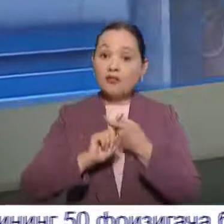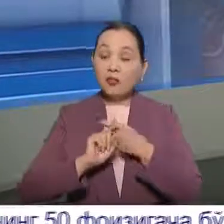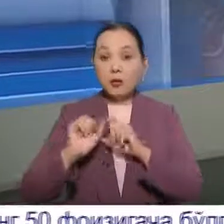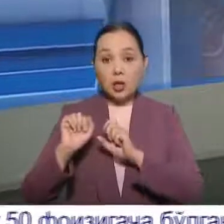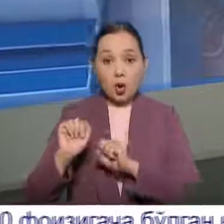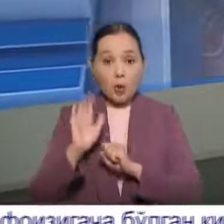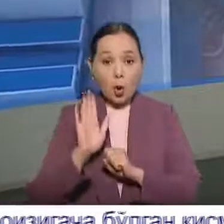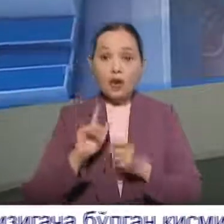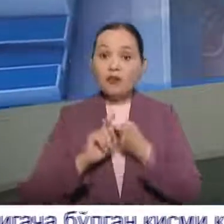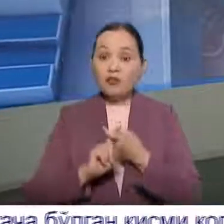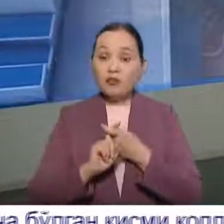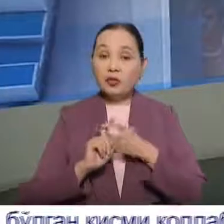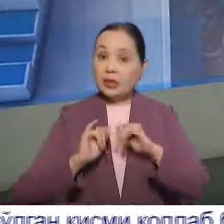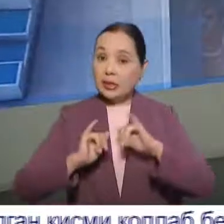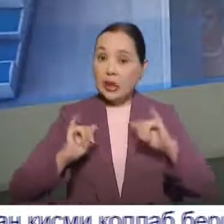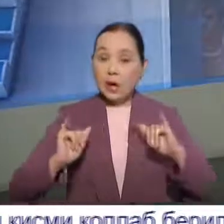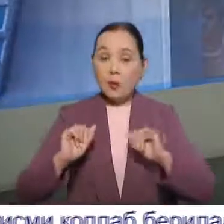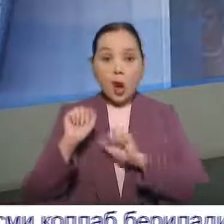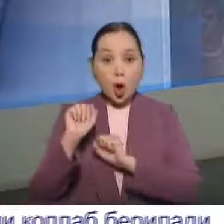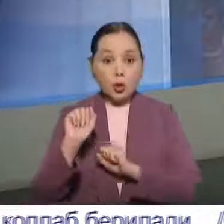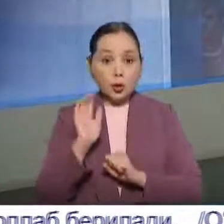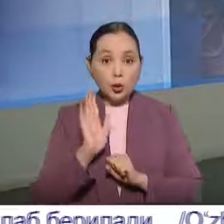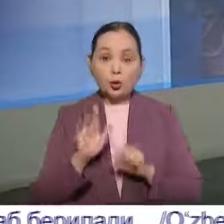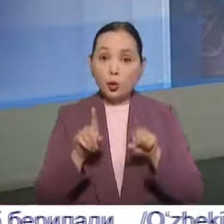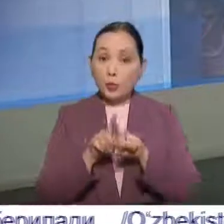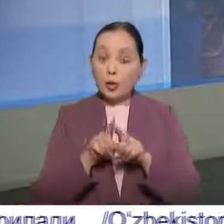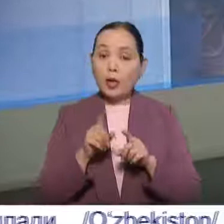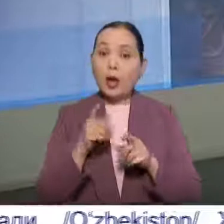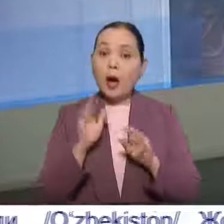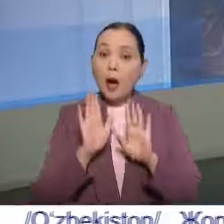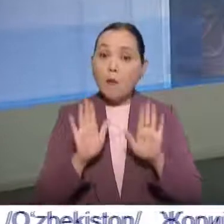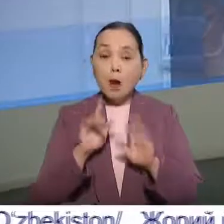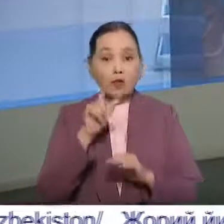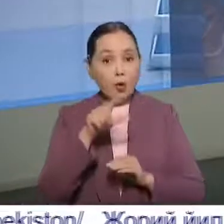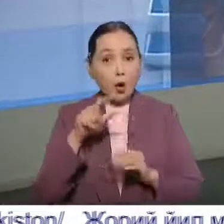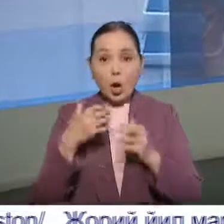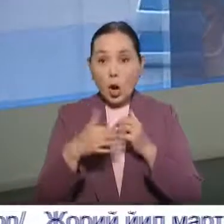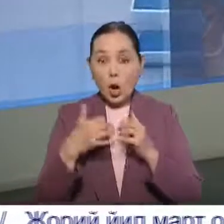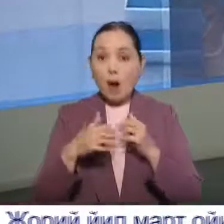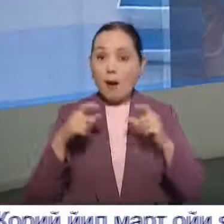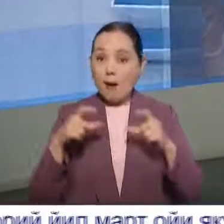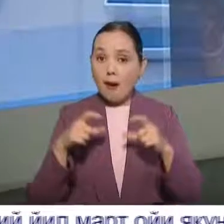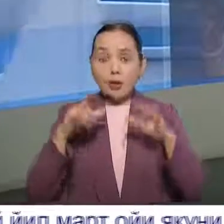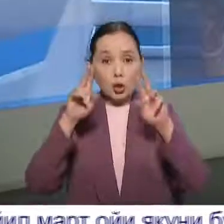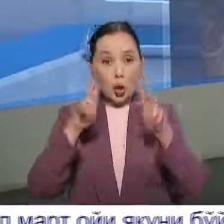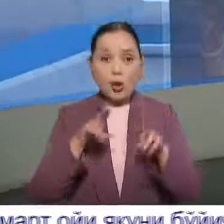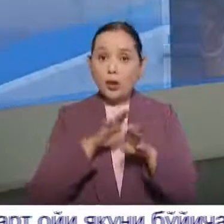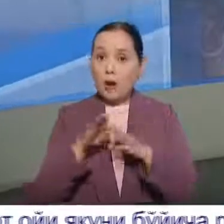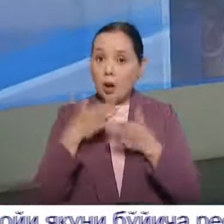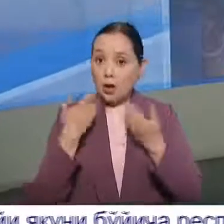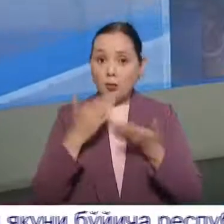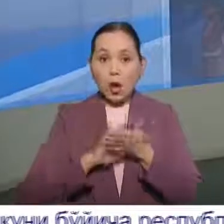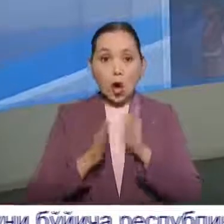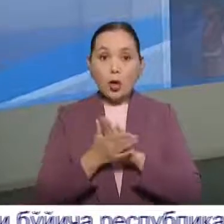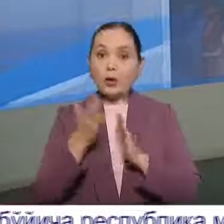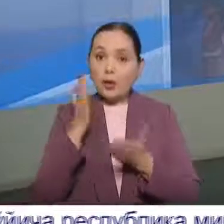himoya qilish, virusning keng tarqalib ketishining oldini olishdan iborat. Ammo fuqarolarimiz orasida karantin talablariga amal qilmaslik holatlari